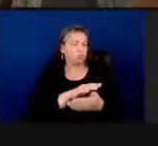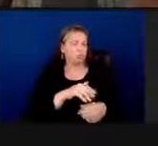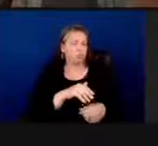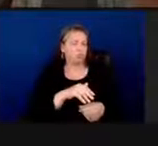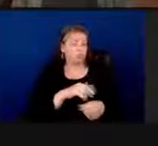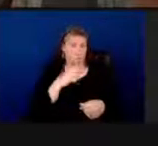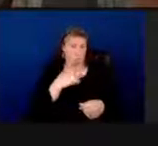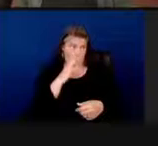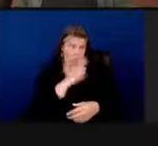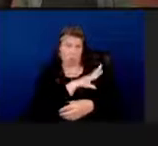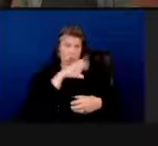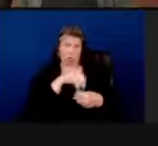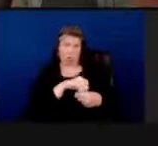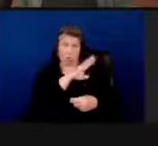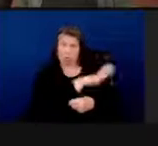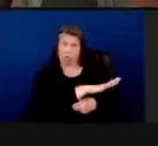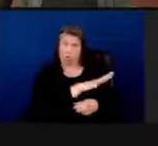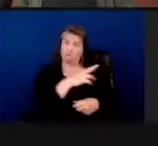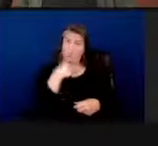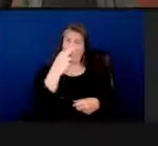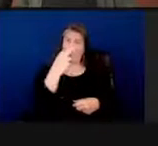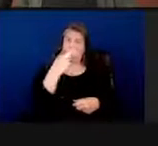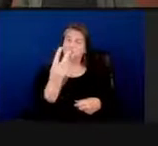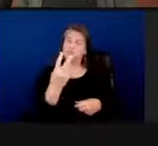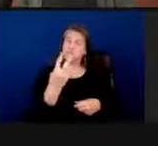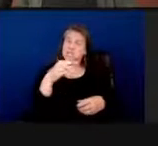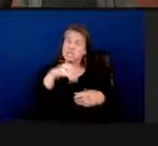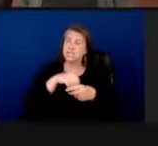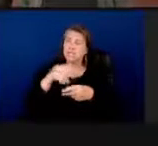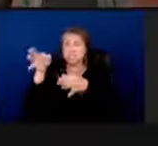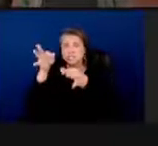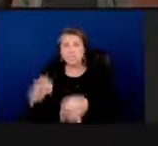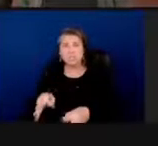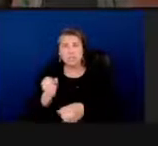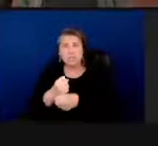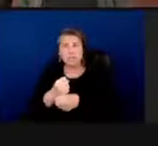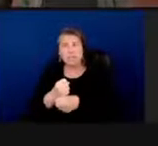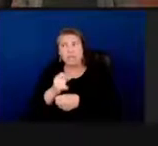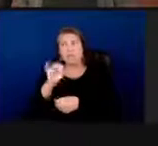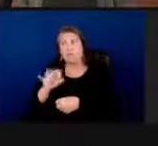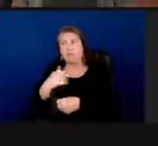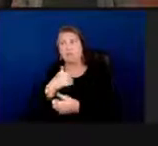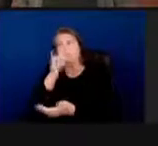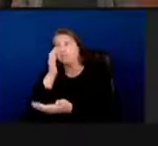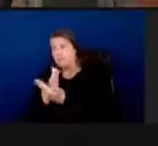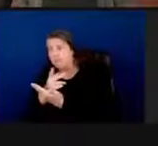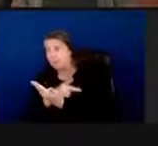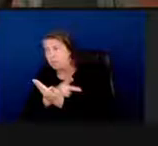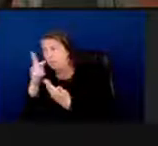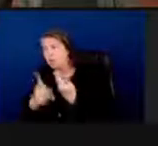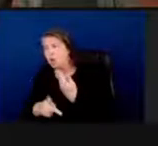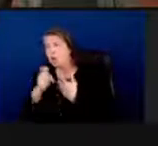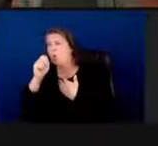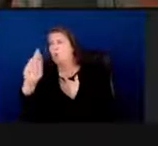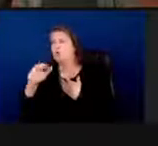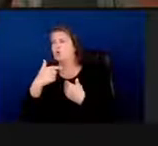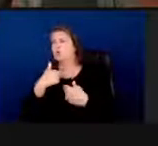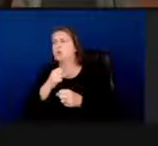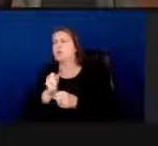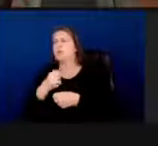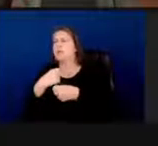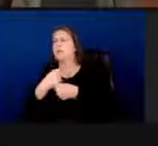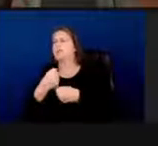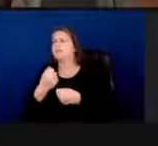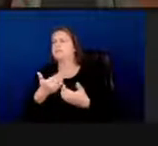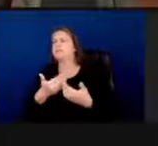نحن نشمل أصوات العائلات في اتخاذ القرارات إذا ما كانت هذه البرامج ستستكمل، أو